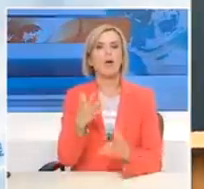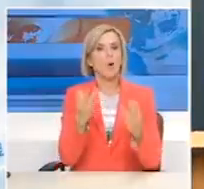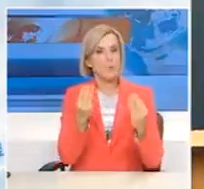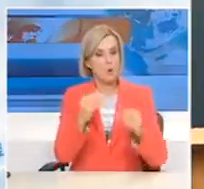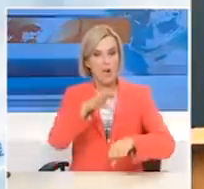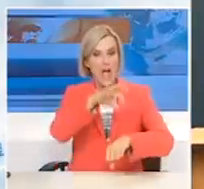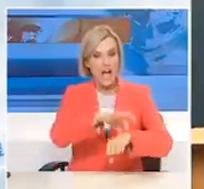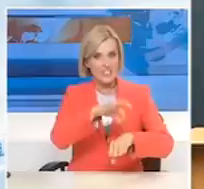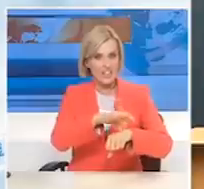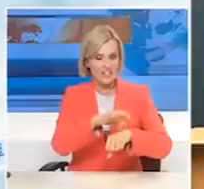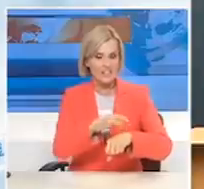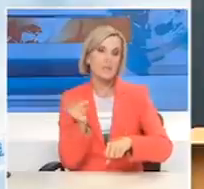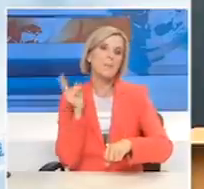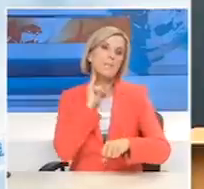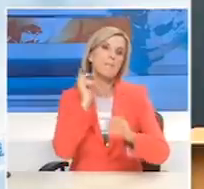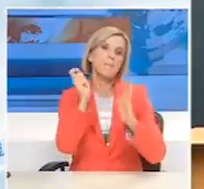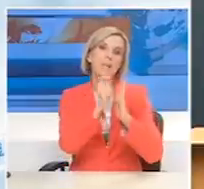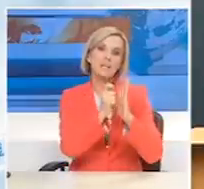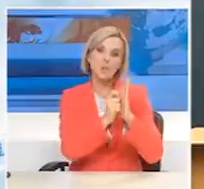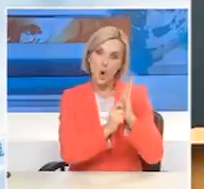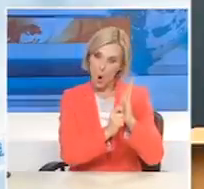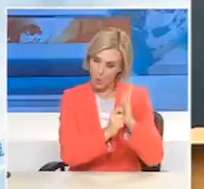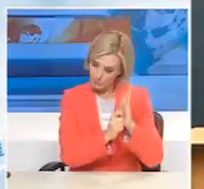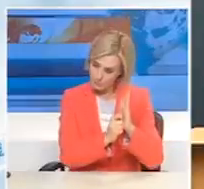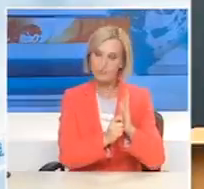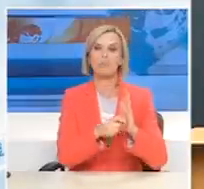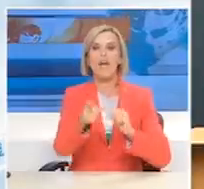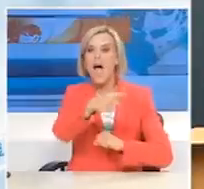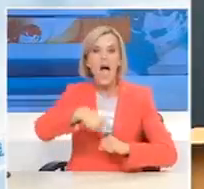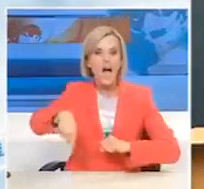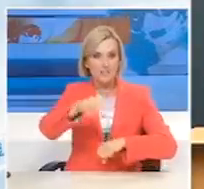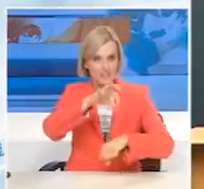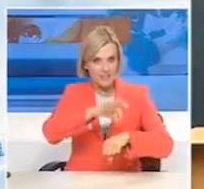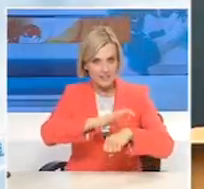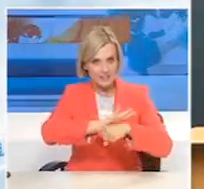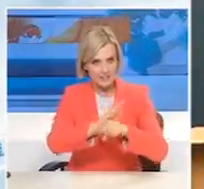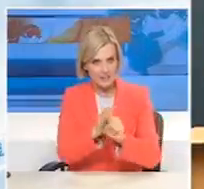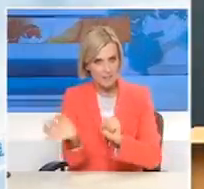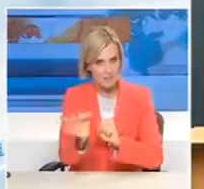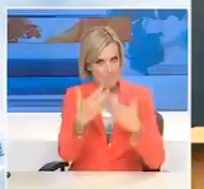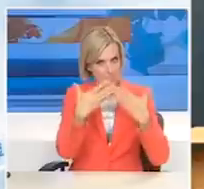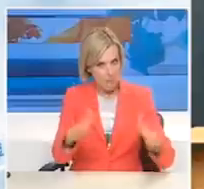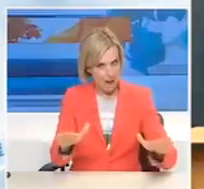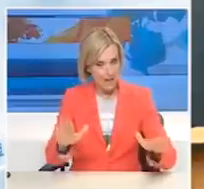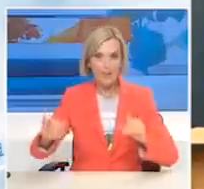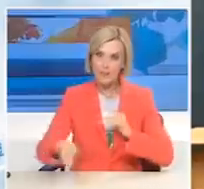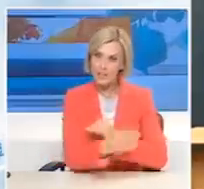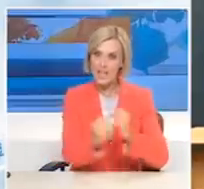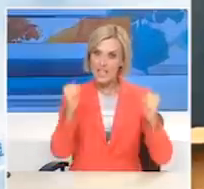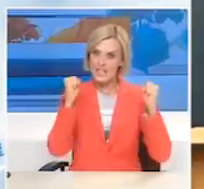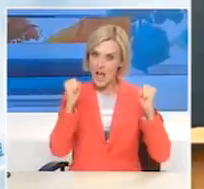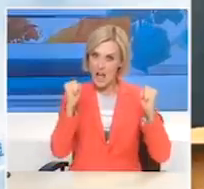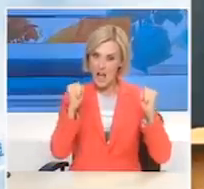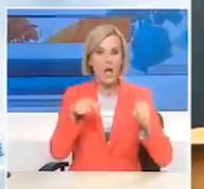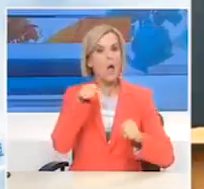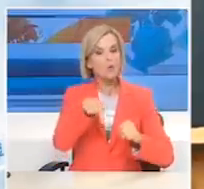COVID-19, οι ασθενείς που έχουν γίνει καλά σε ποια κατάσταση είναι σήμερα? Έχουν παρουσιάσει κάποια νευρολογικά ή άλλα προβλήματα? Ο ιός